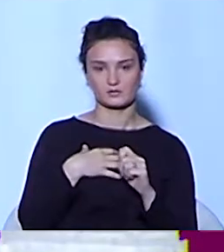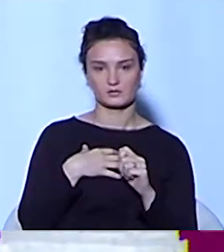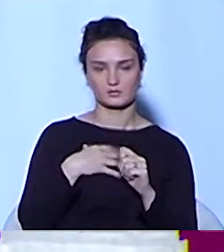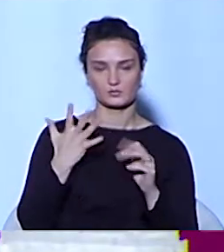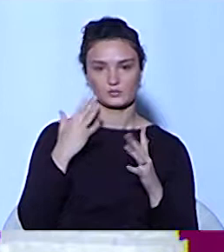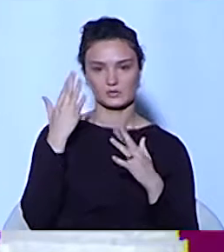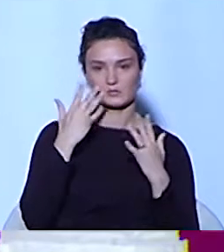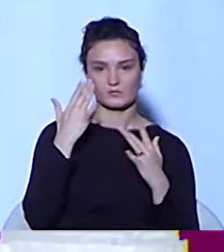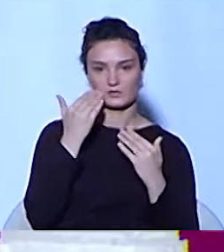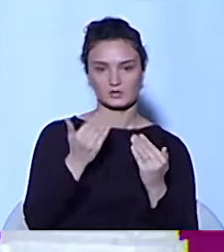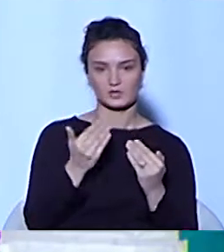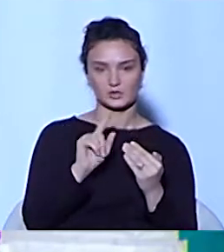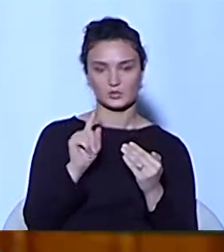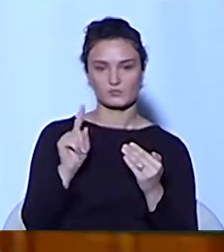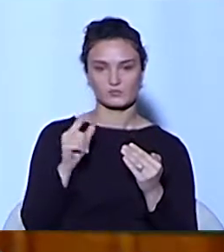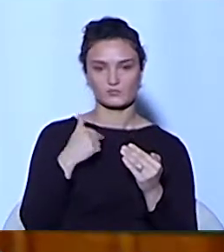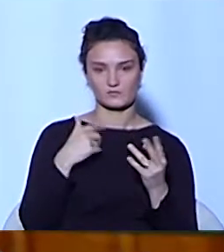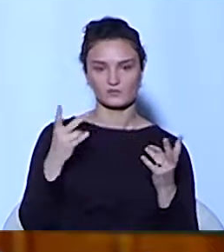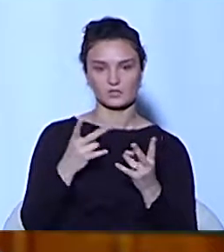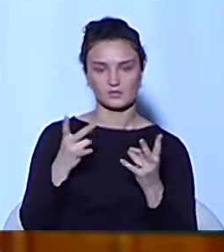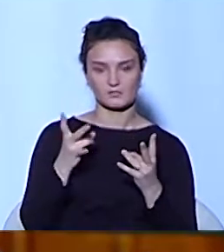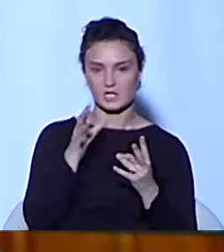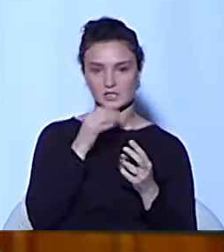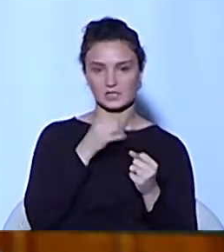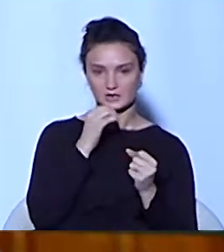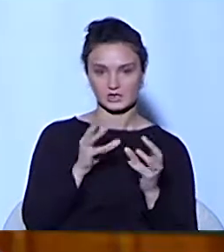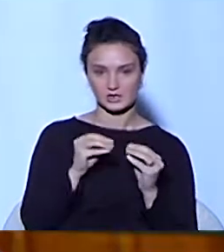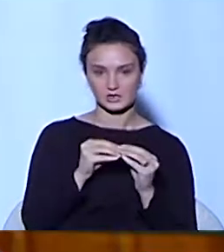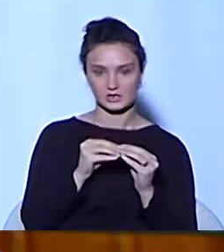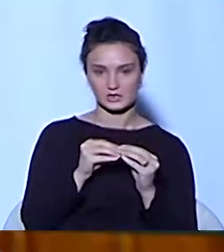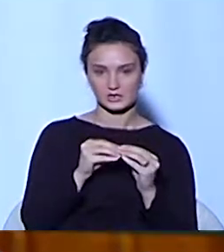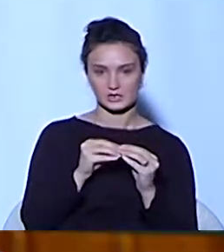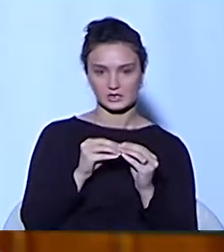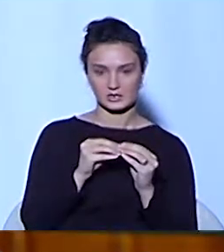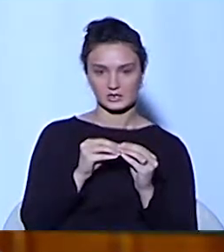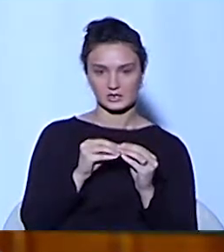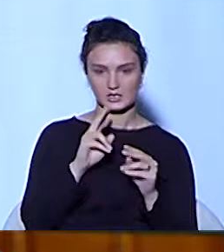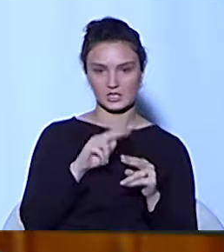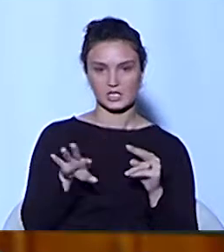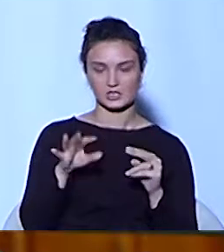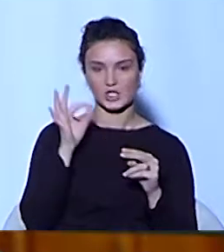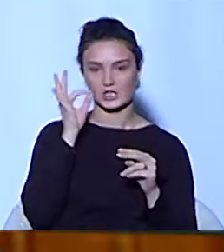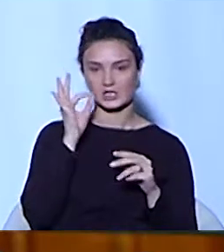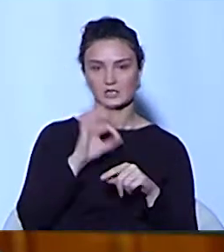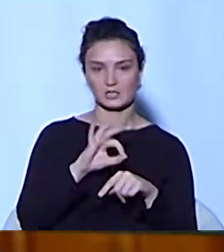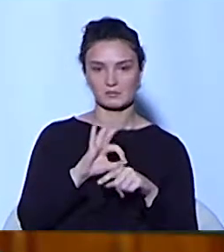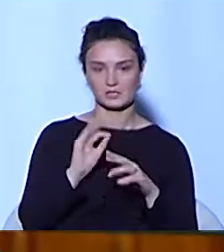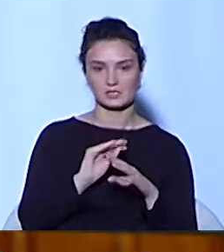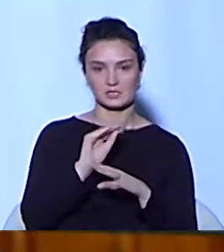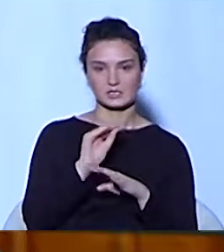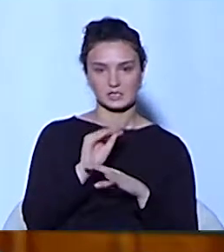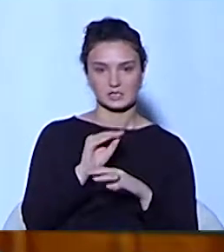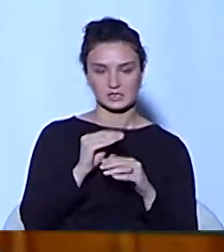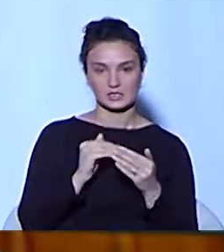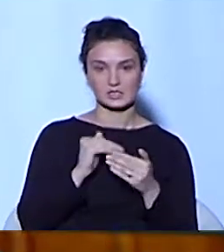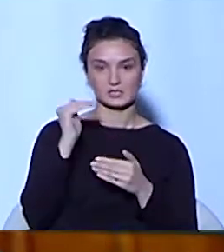Თუ წარმოვიდგენთ, რომ ჩვენ გვჭირდება ასაკთან ერთად დანაკარგი იზრდება ქრომის და შაქრიანი დიაბეტის ტიპი 2-ის განვითარების